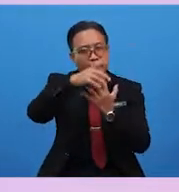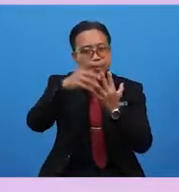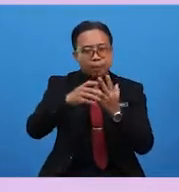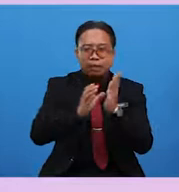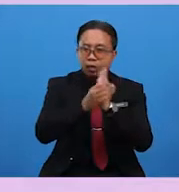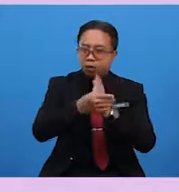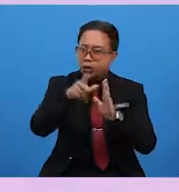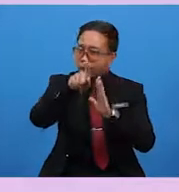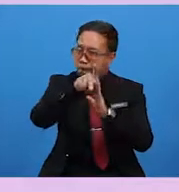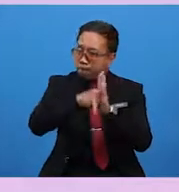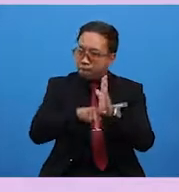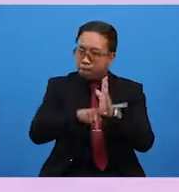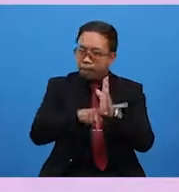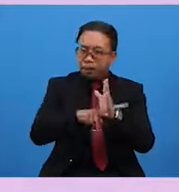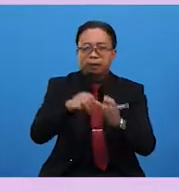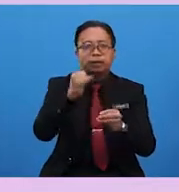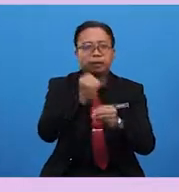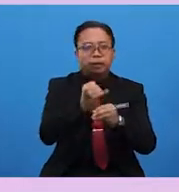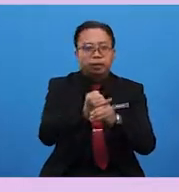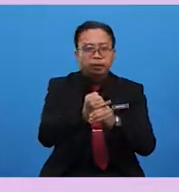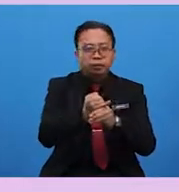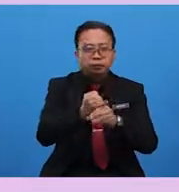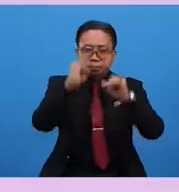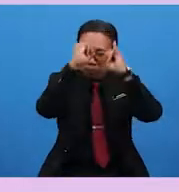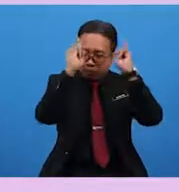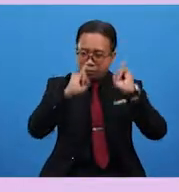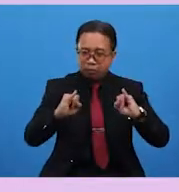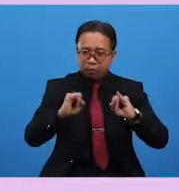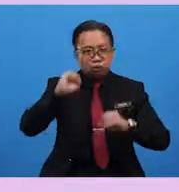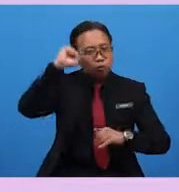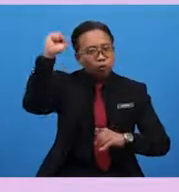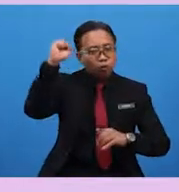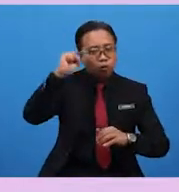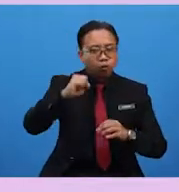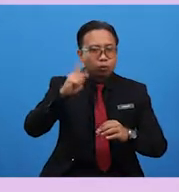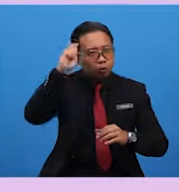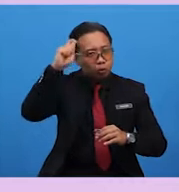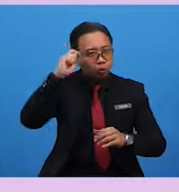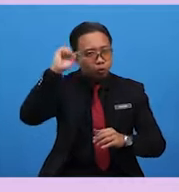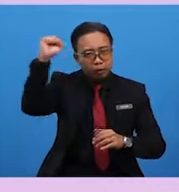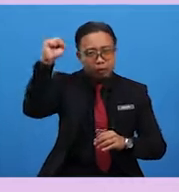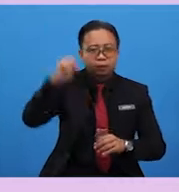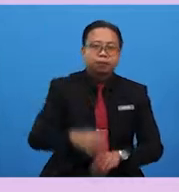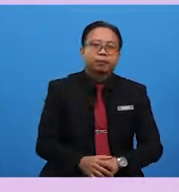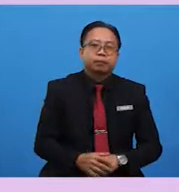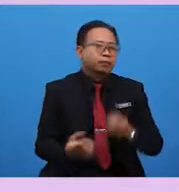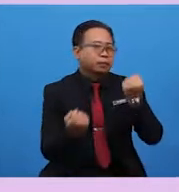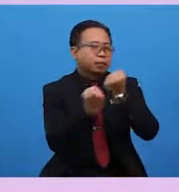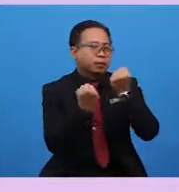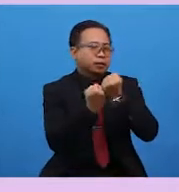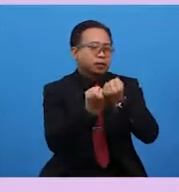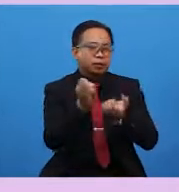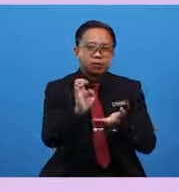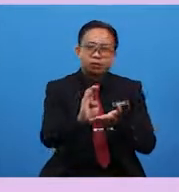pengkarya hilang image seorang tokoh kemerdekaan manakala sakit sokongan adalah image